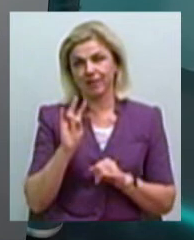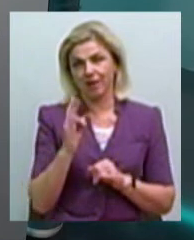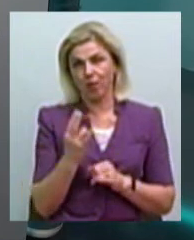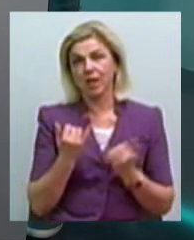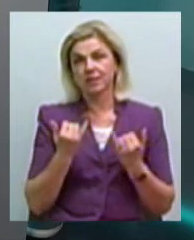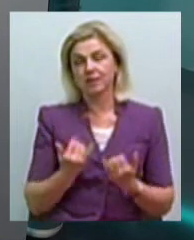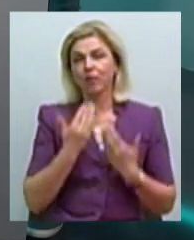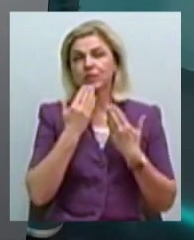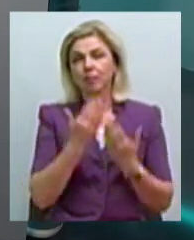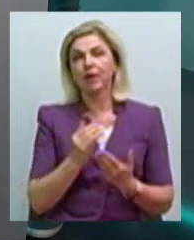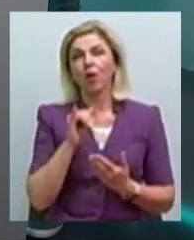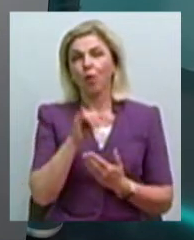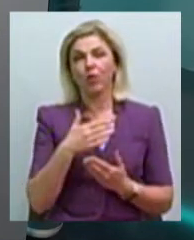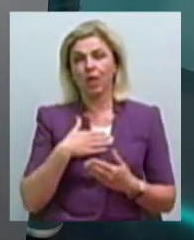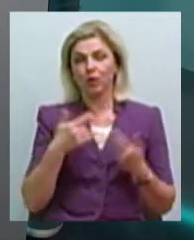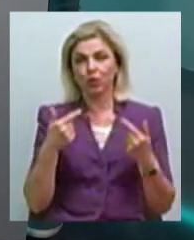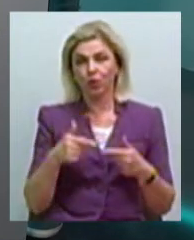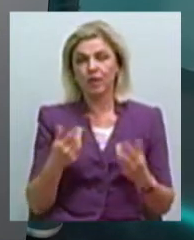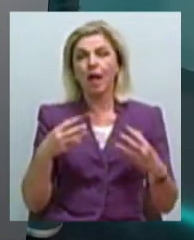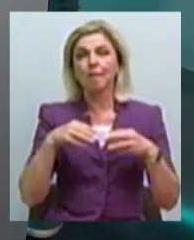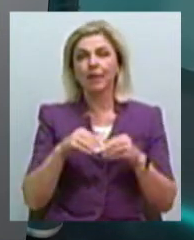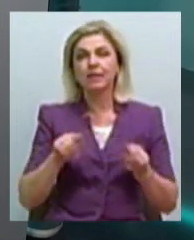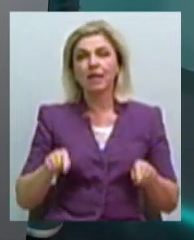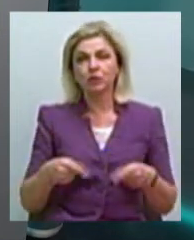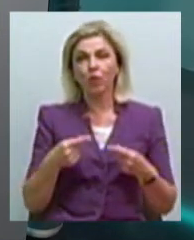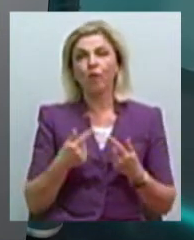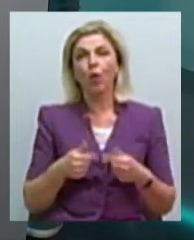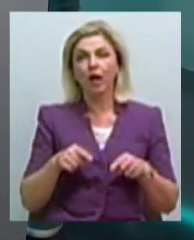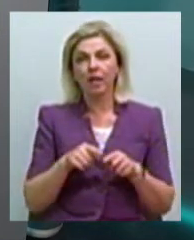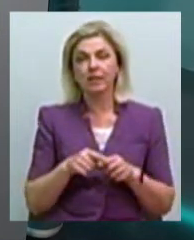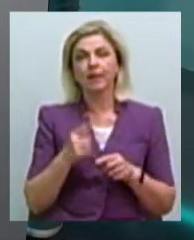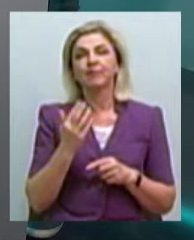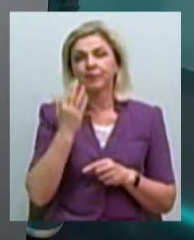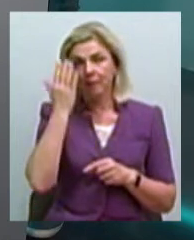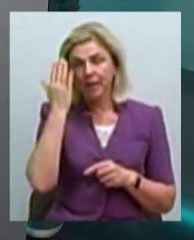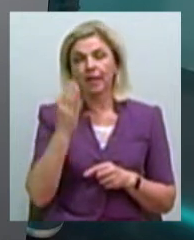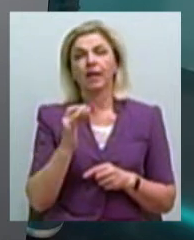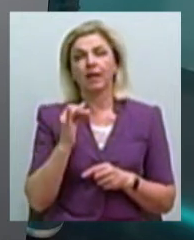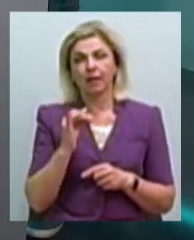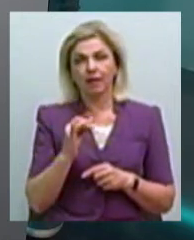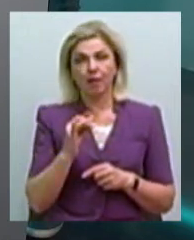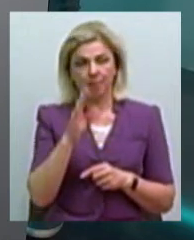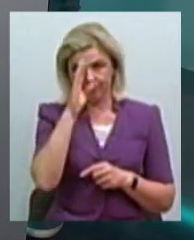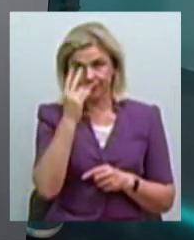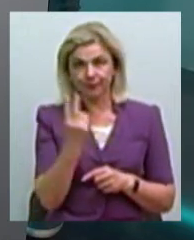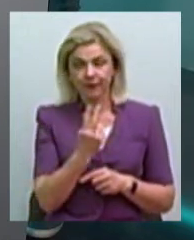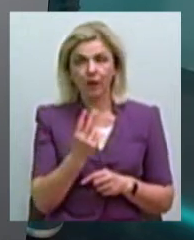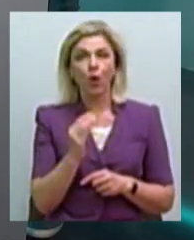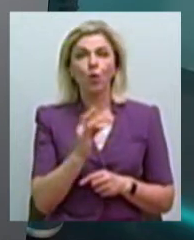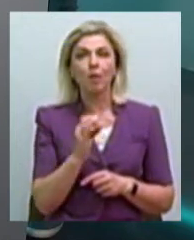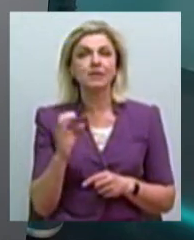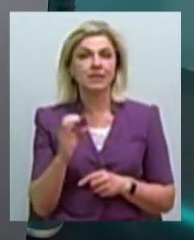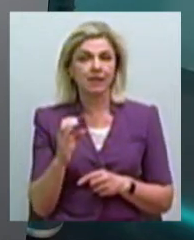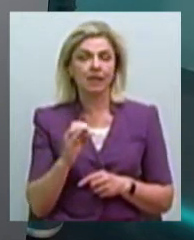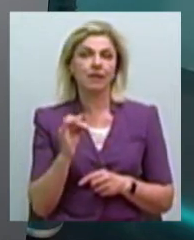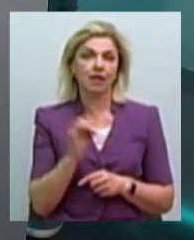гостей. Співзасновників громадської організації «Мрії дій» Євген Клімов та Роман Сіденко. Вітаю вас у нашій студії.